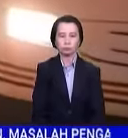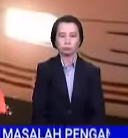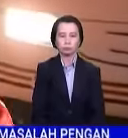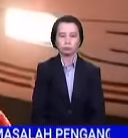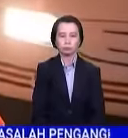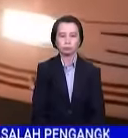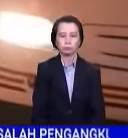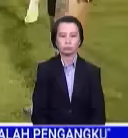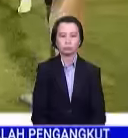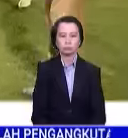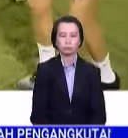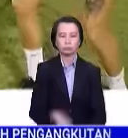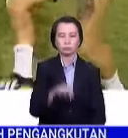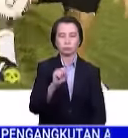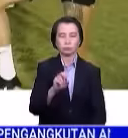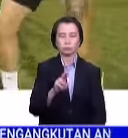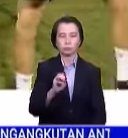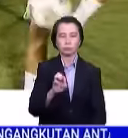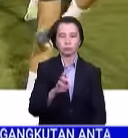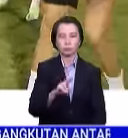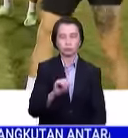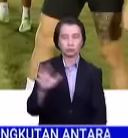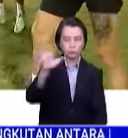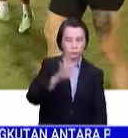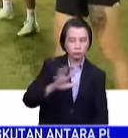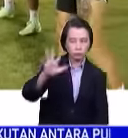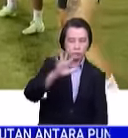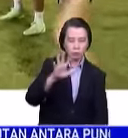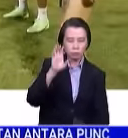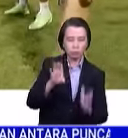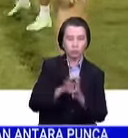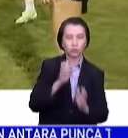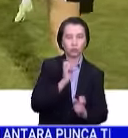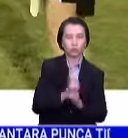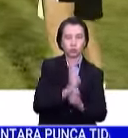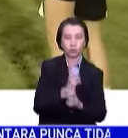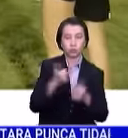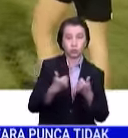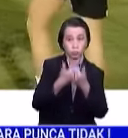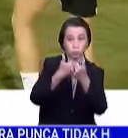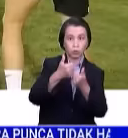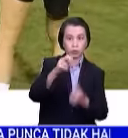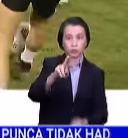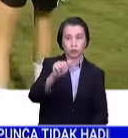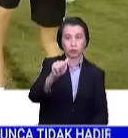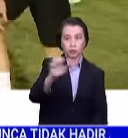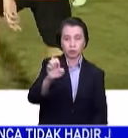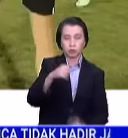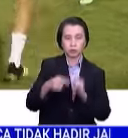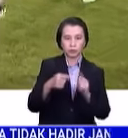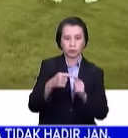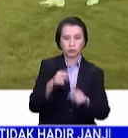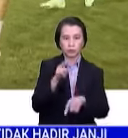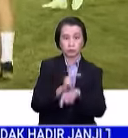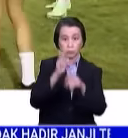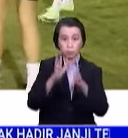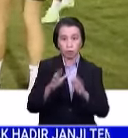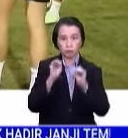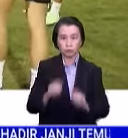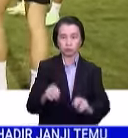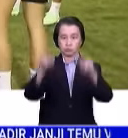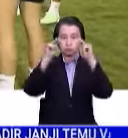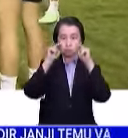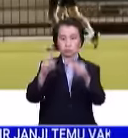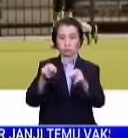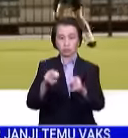Sementara itu, Mohamadou Soumaré turut menggambarkan keadaan yang lebih sukar menentang pasukan UAE apabila penonton dibenarkan untuk